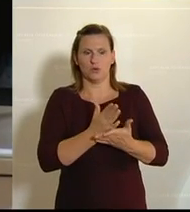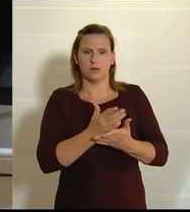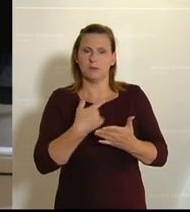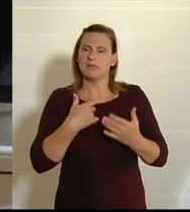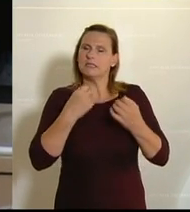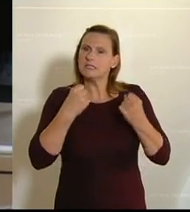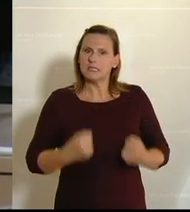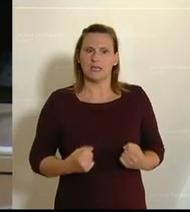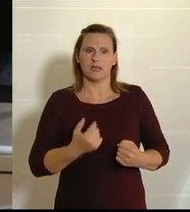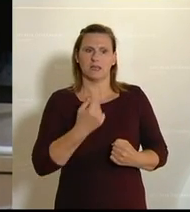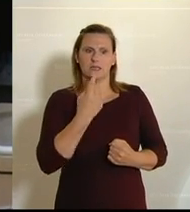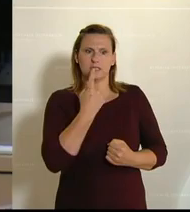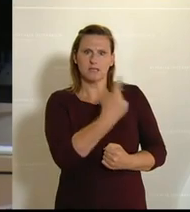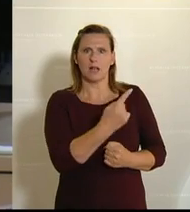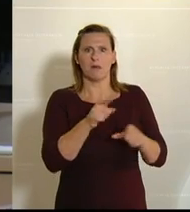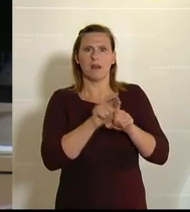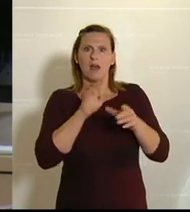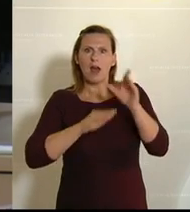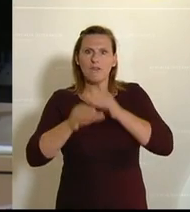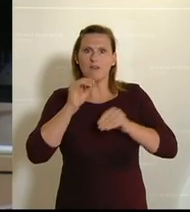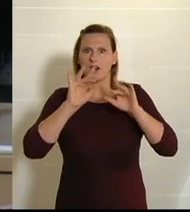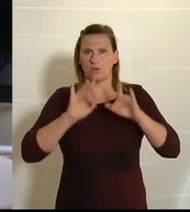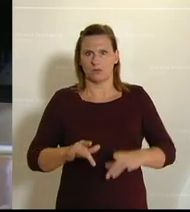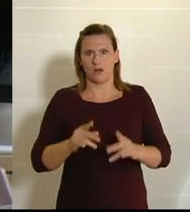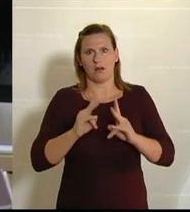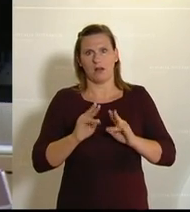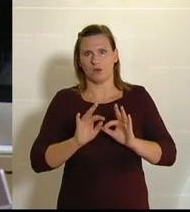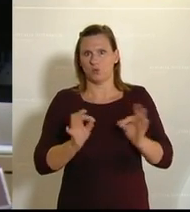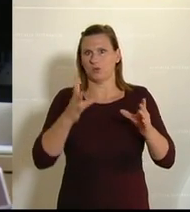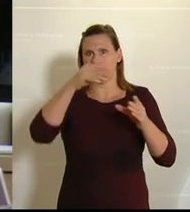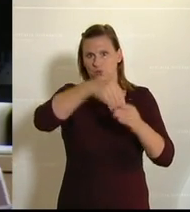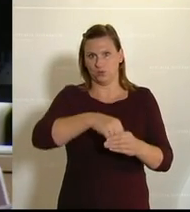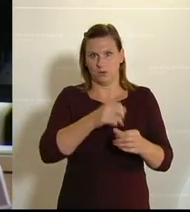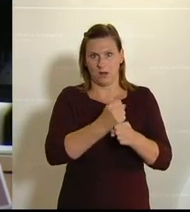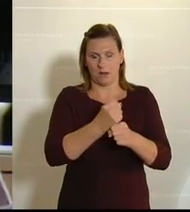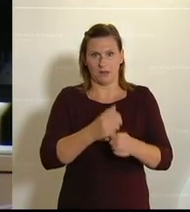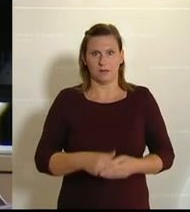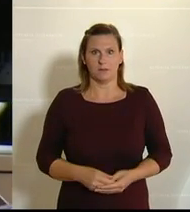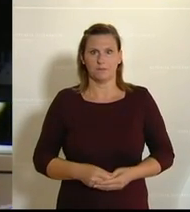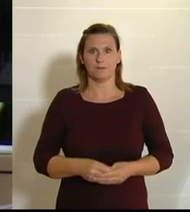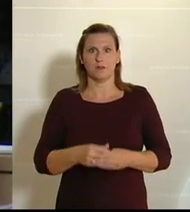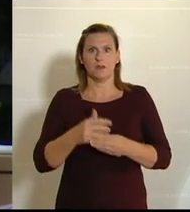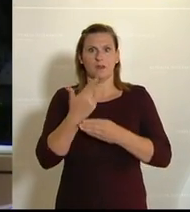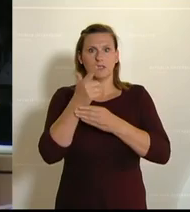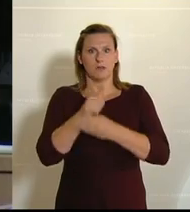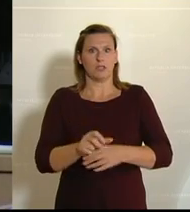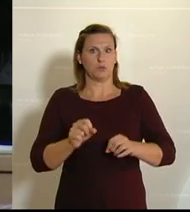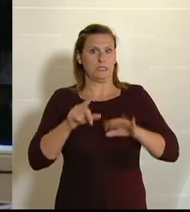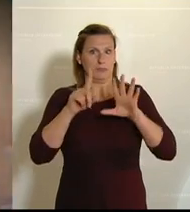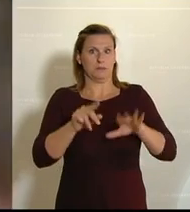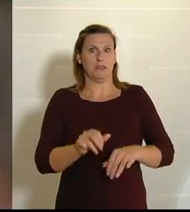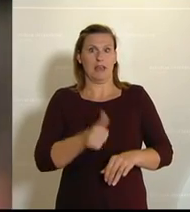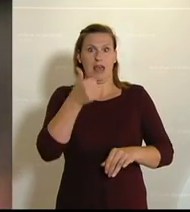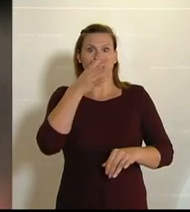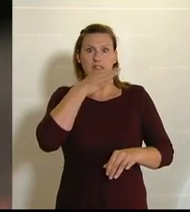mir sicher, dass sie diese Erfahrungen in dieser Funktion auch gut einbringen kann. 2017 ist sie als erste Frau